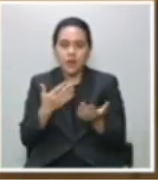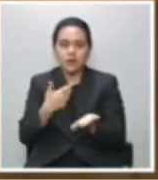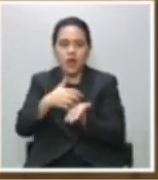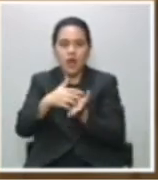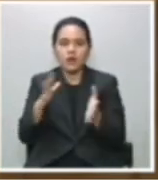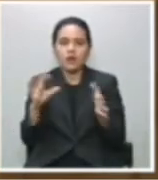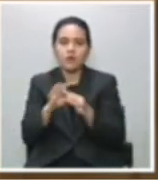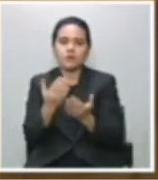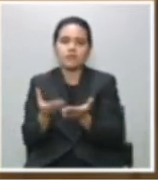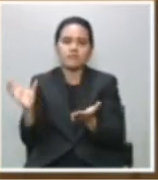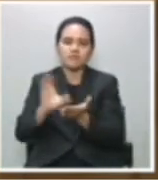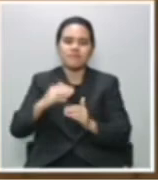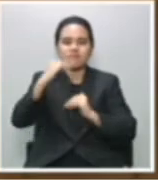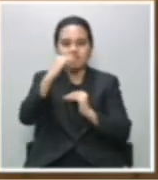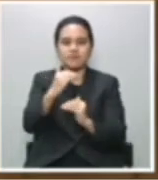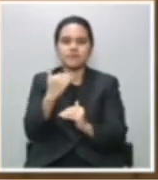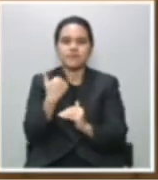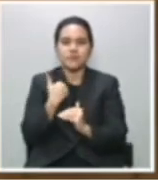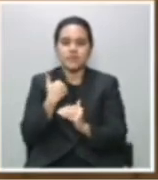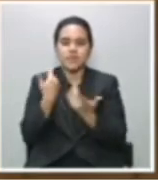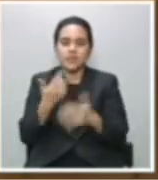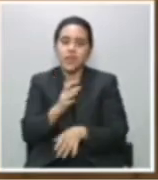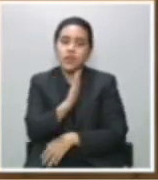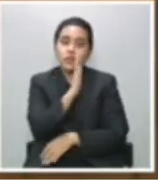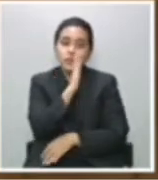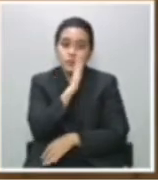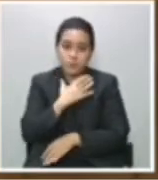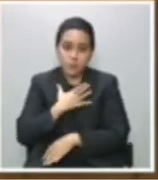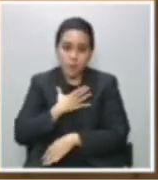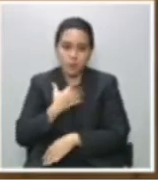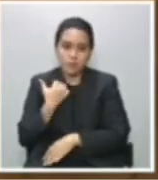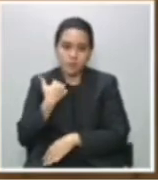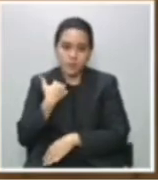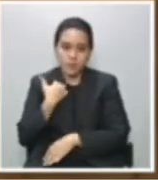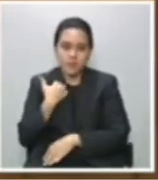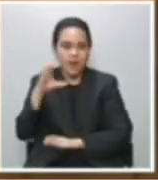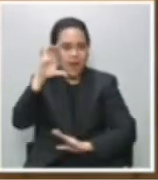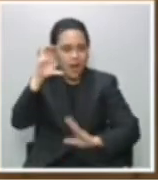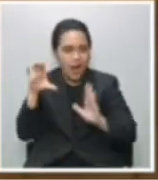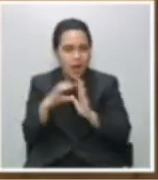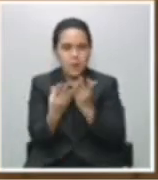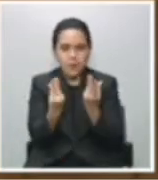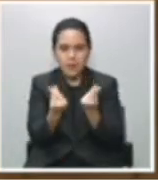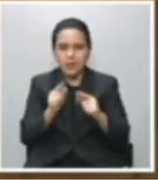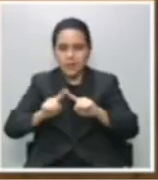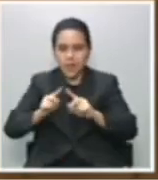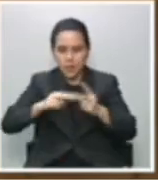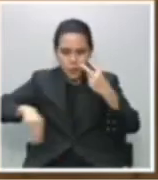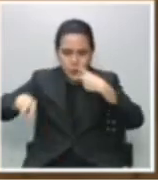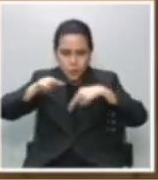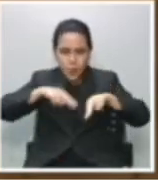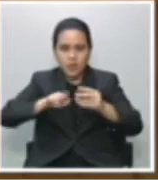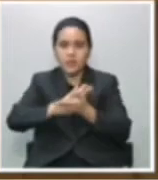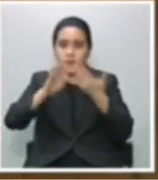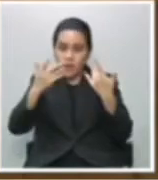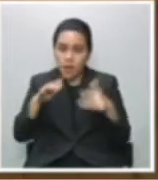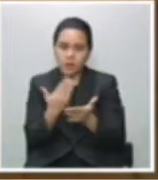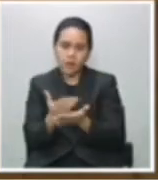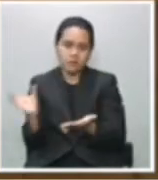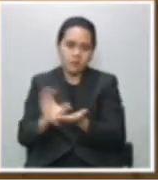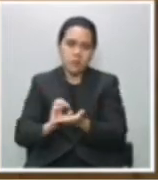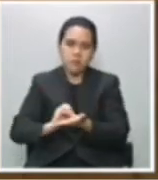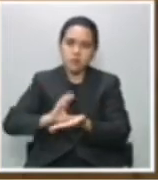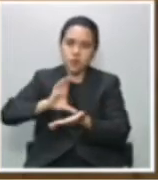แล้วก็รับไปว่าถ้าผมได้ไปตรวจสอบดูแล้วนะครับแล้วงบประมาณปีนี้มากก็จะให้ทาง